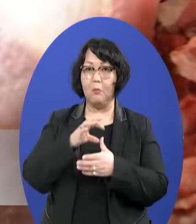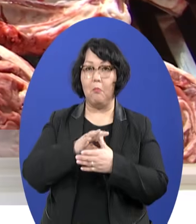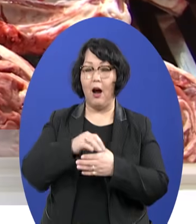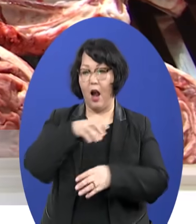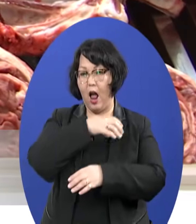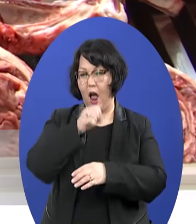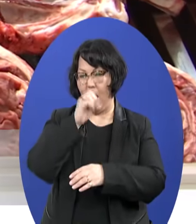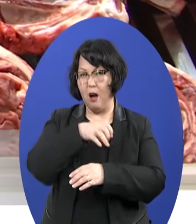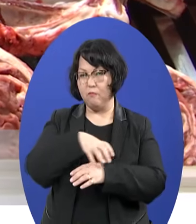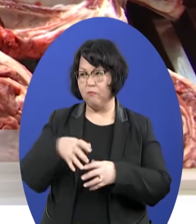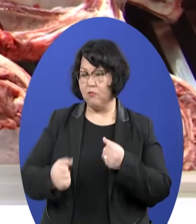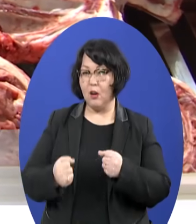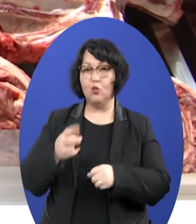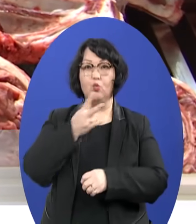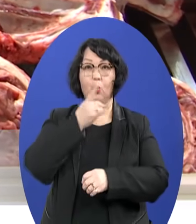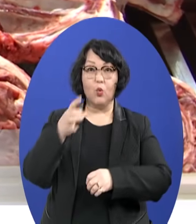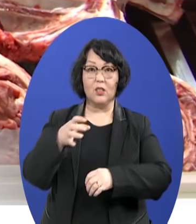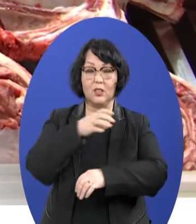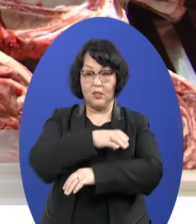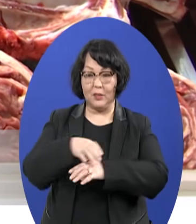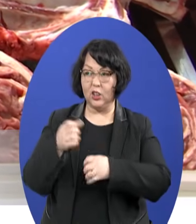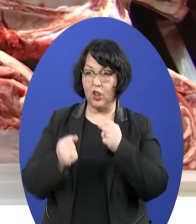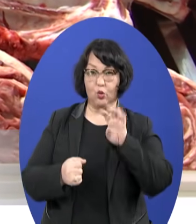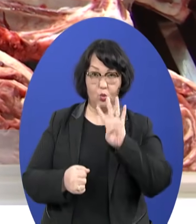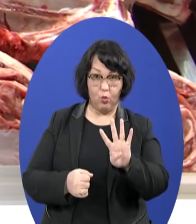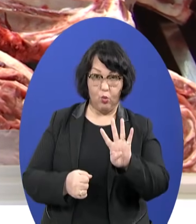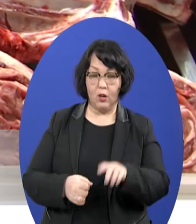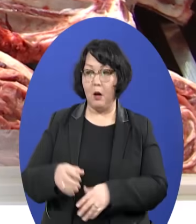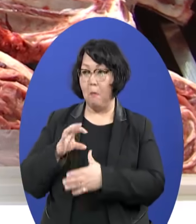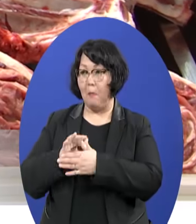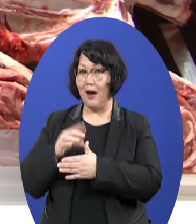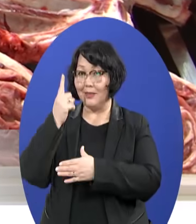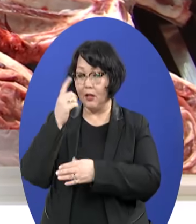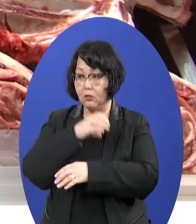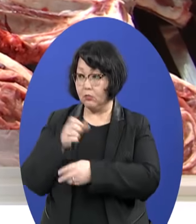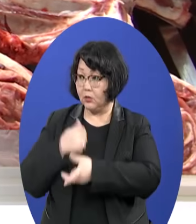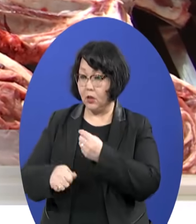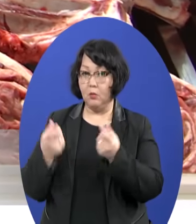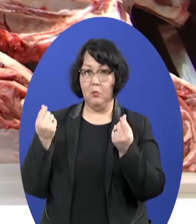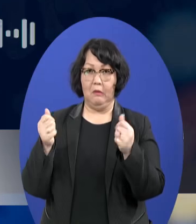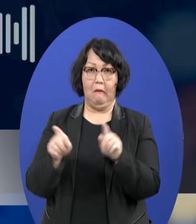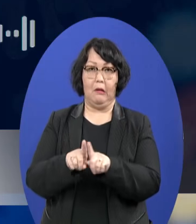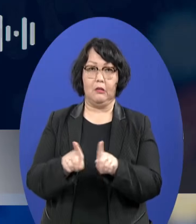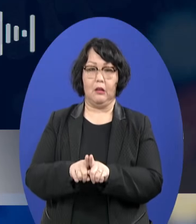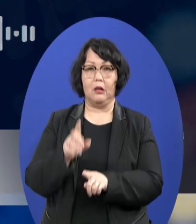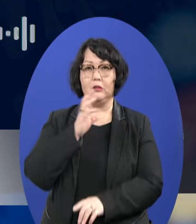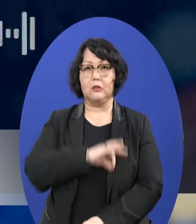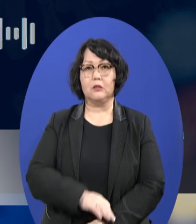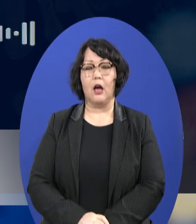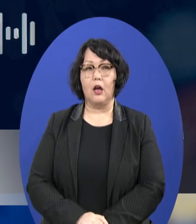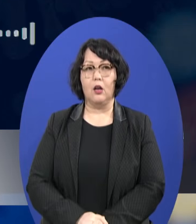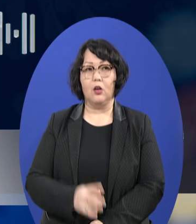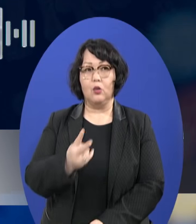нүүр сатсан машинтай тэнцэх хэмжээний орлого төвлөрүүлдэг учраас эдийн засгийн хувьд өгөөжтэй гэдгийг махны холбооноос хэлж байна. Нүүрснээс